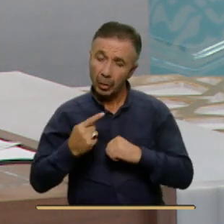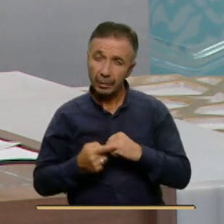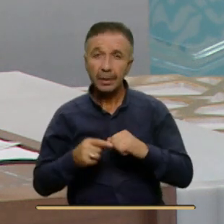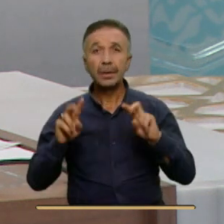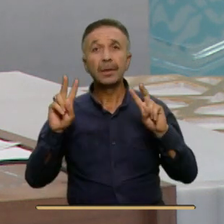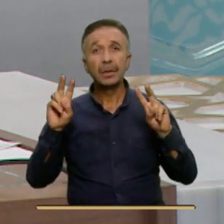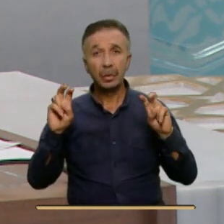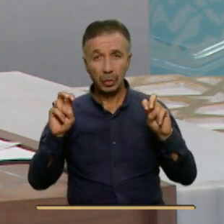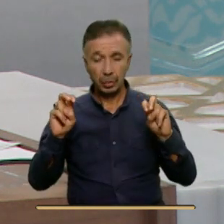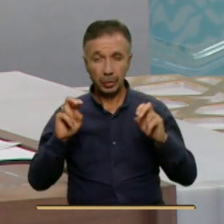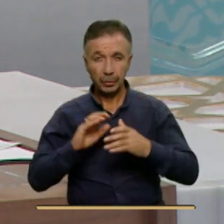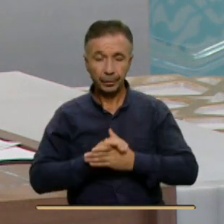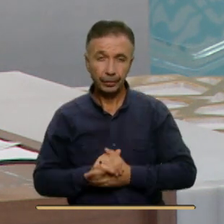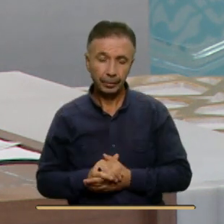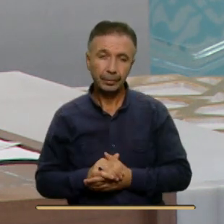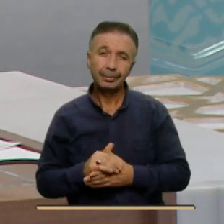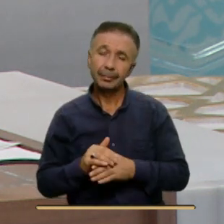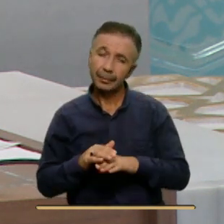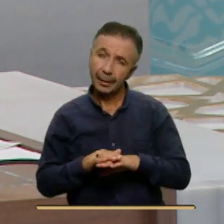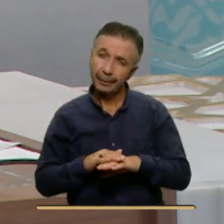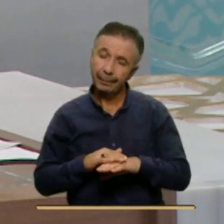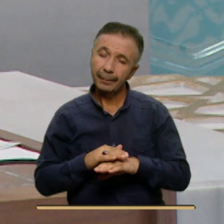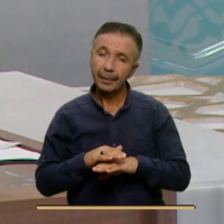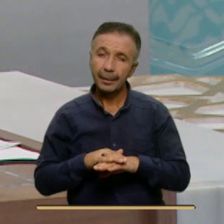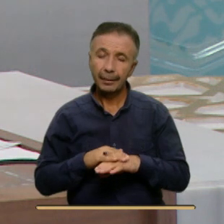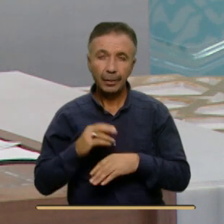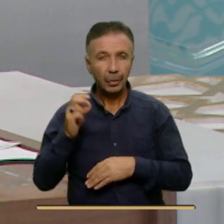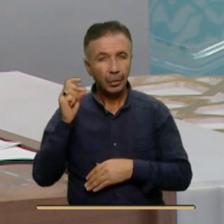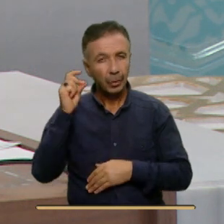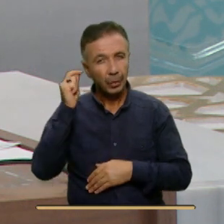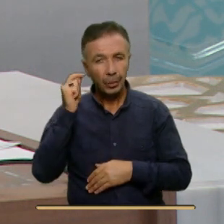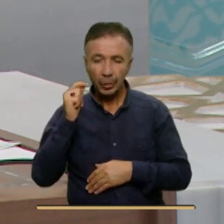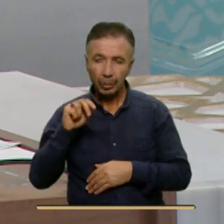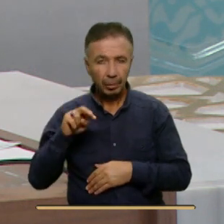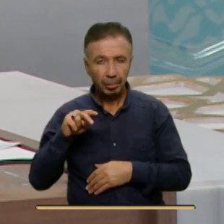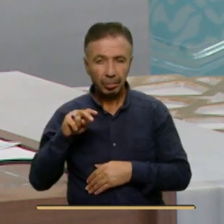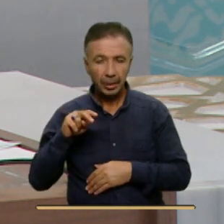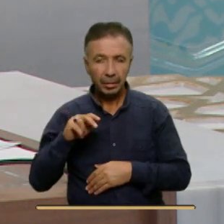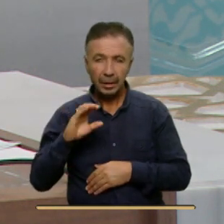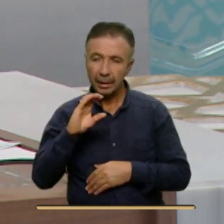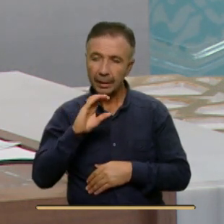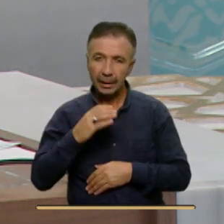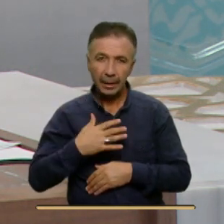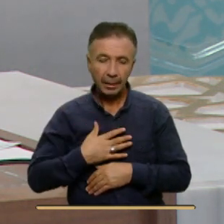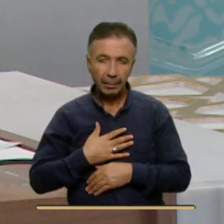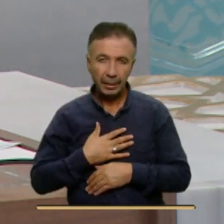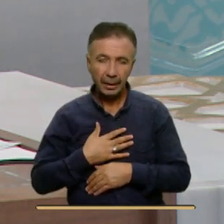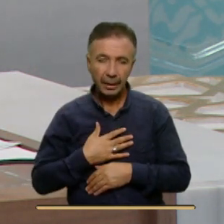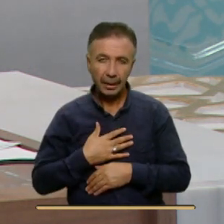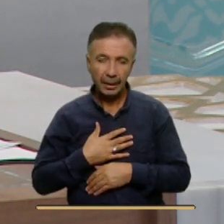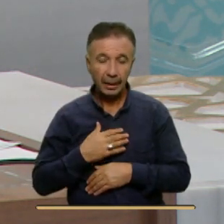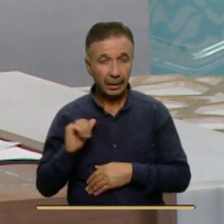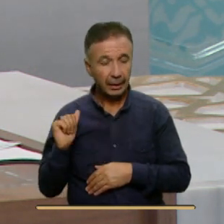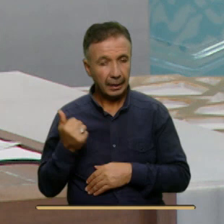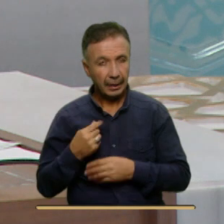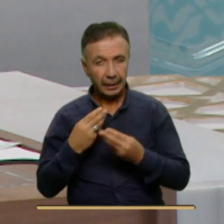konumuz yavaş yavaş unutulmaya yüz tutan İslam'ın da üzerinde